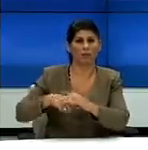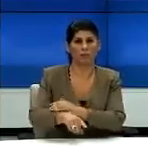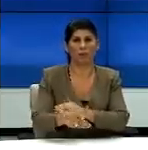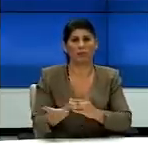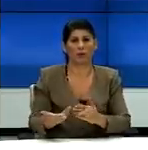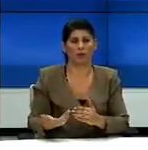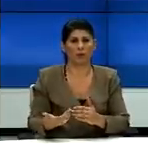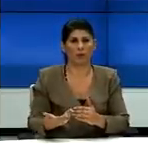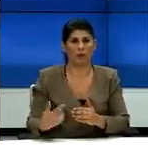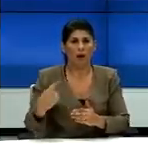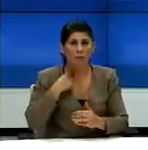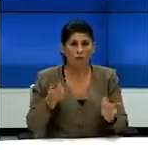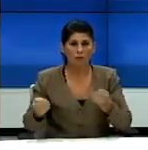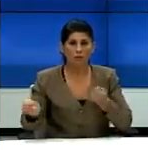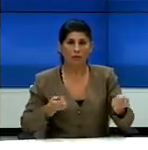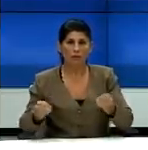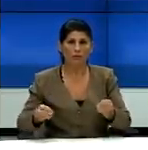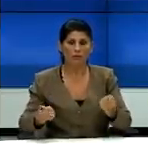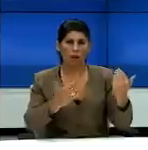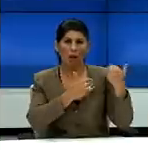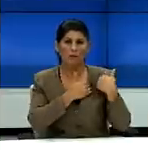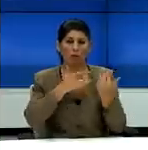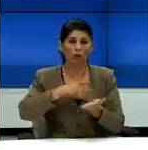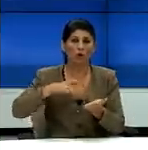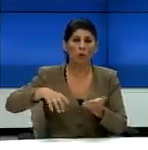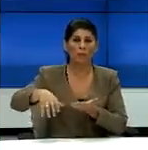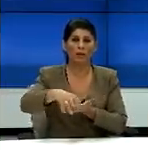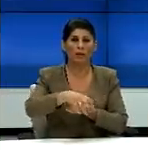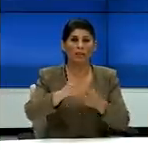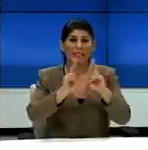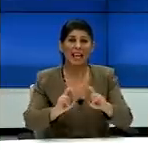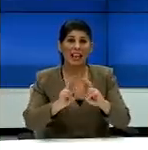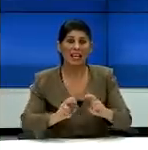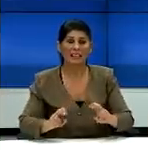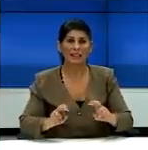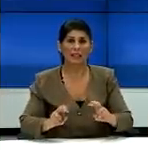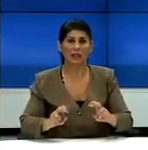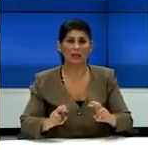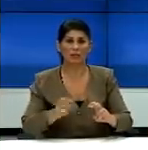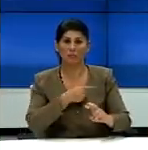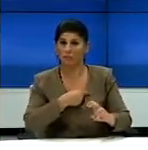Αποτύχατε να συντονίσετε τις αρμόδιες τοπικές και ελεκτικές αρχές